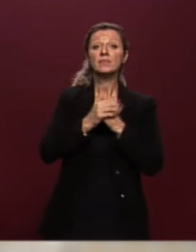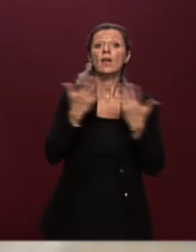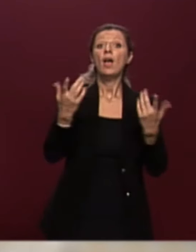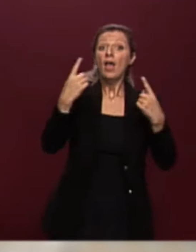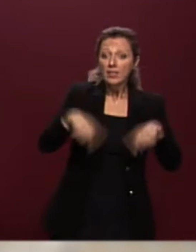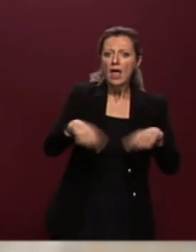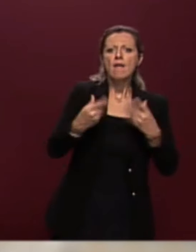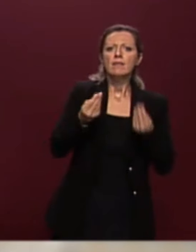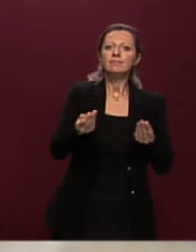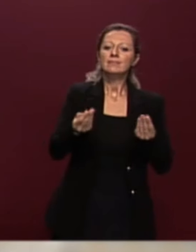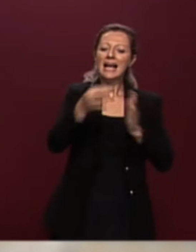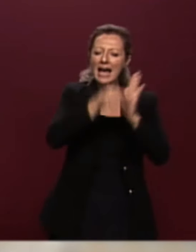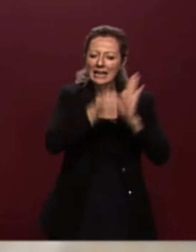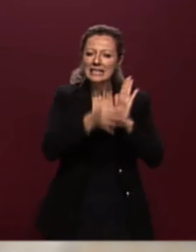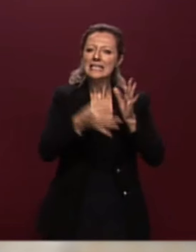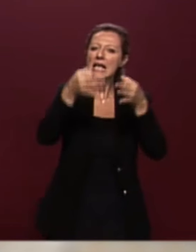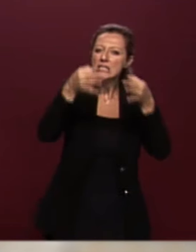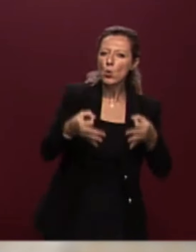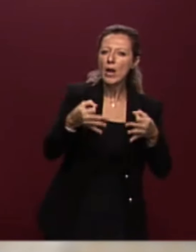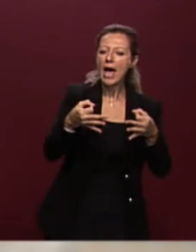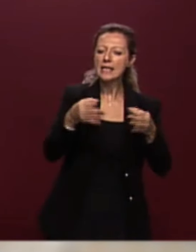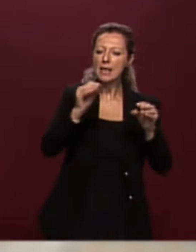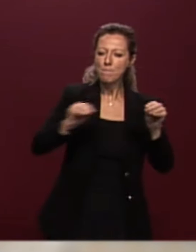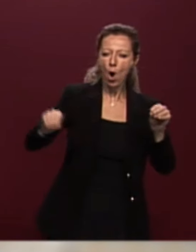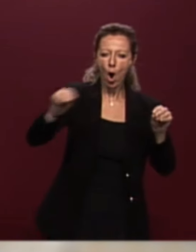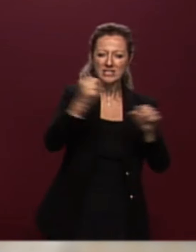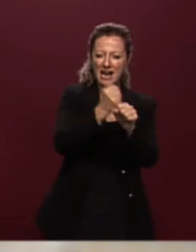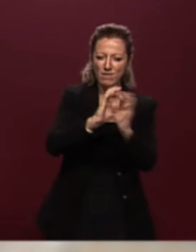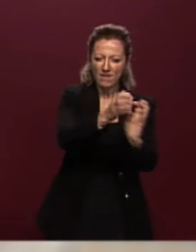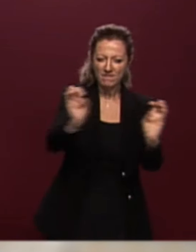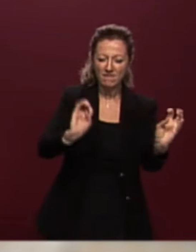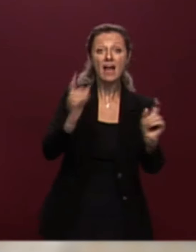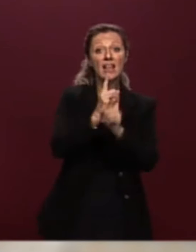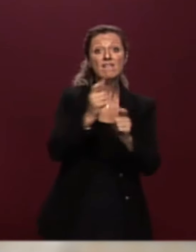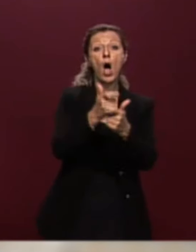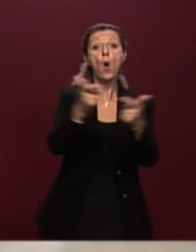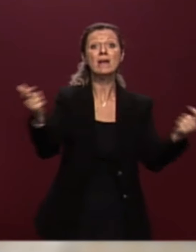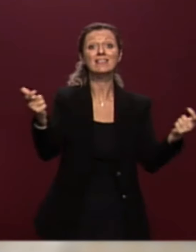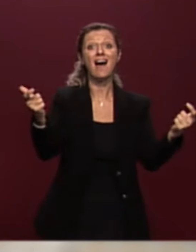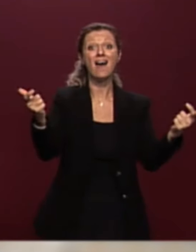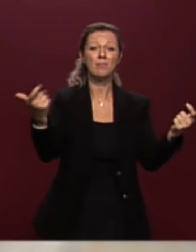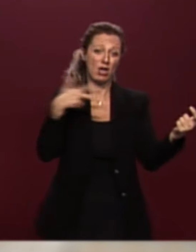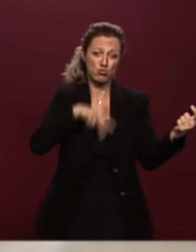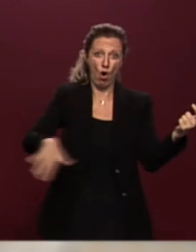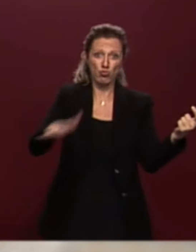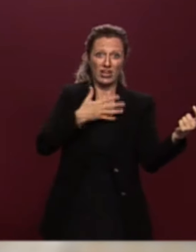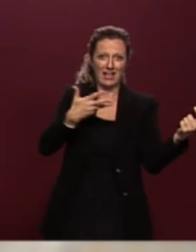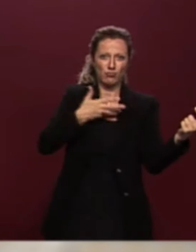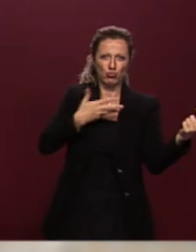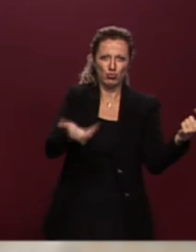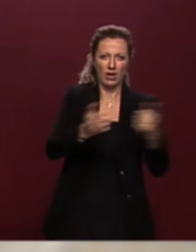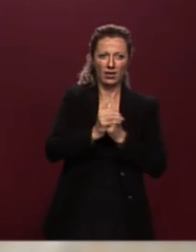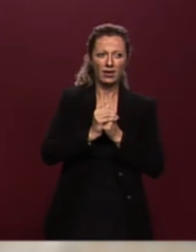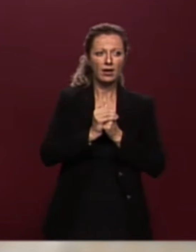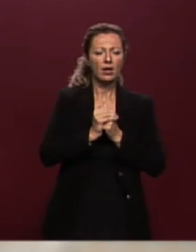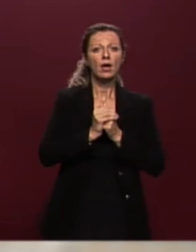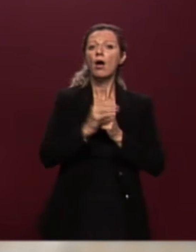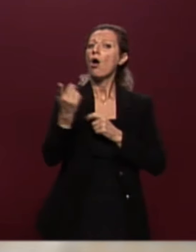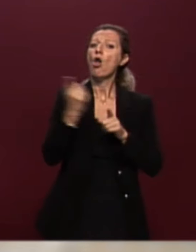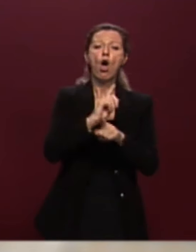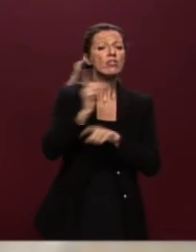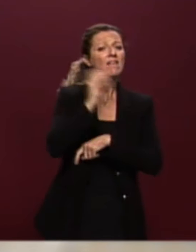le caratteristiche di sicurezza nei molteplici luoghi di lavoro che la nostra società sperimenta, senza dimenticare